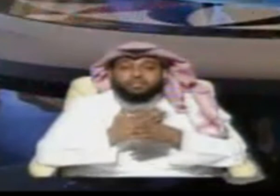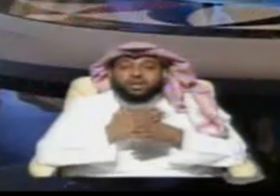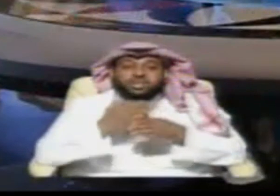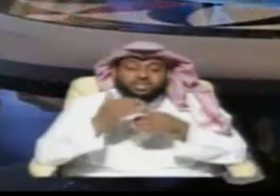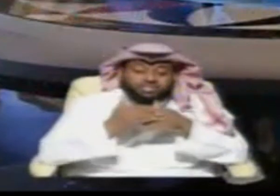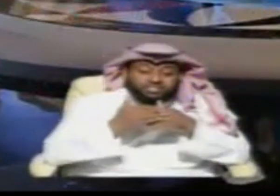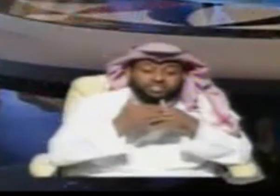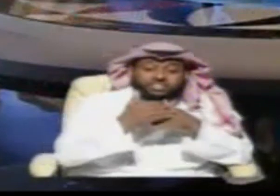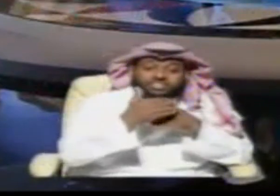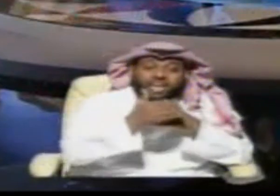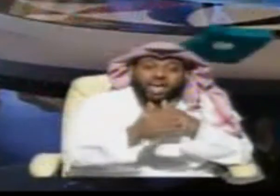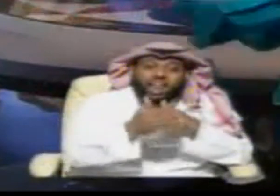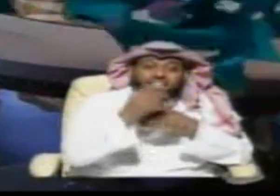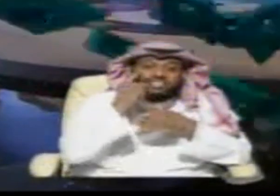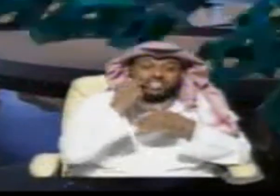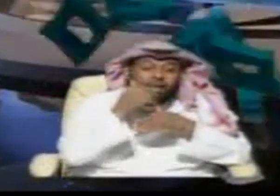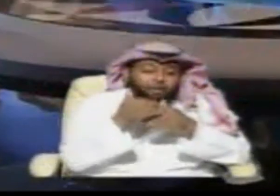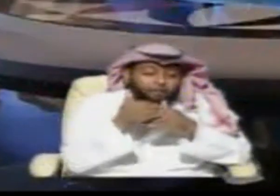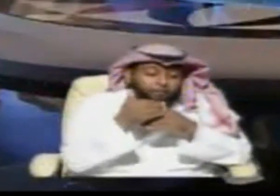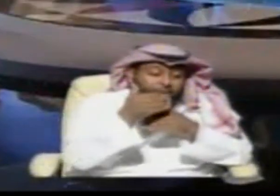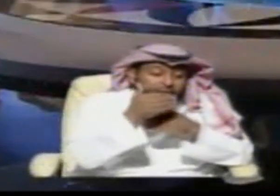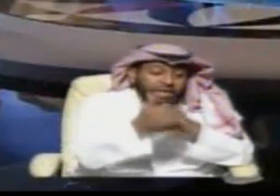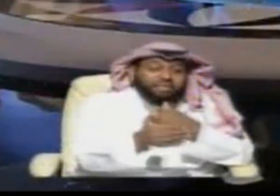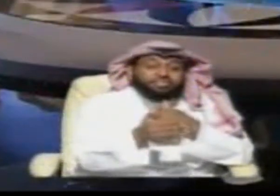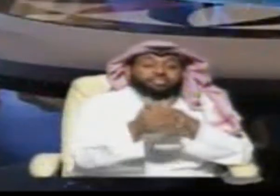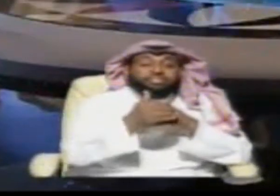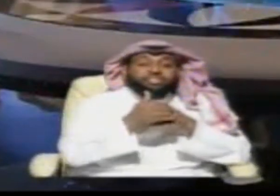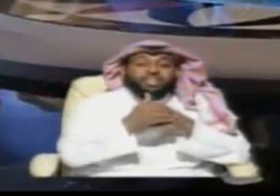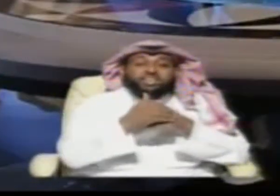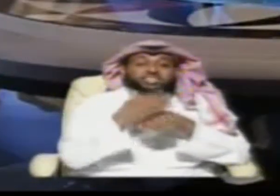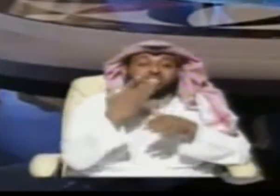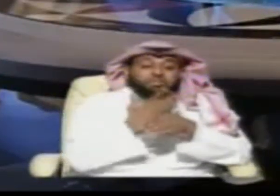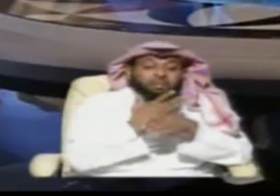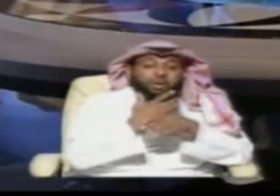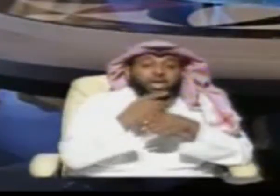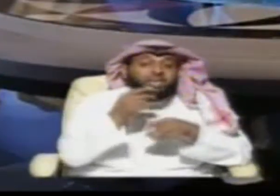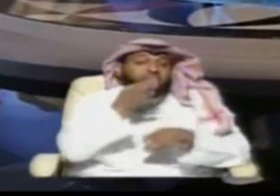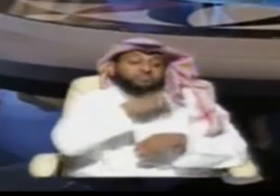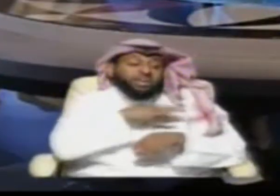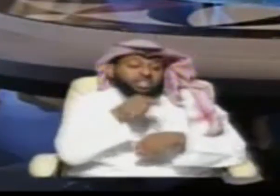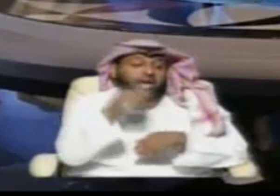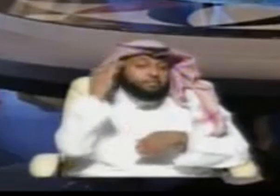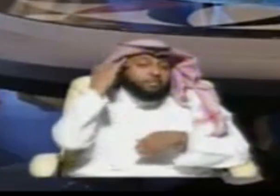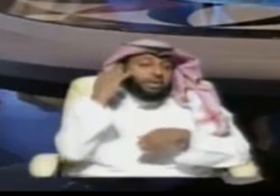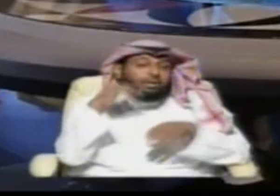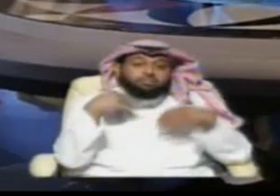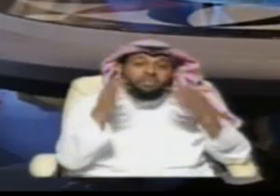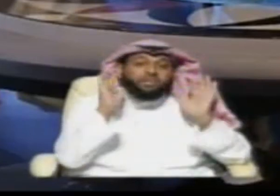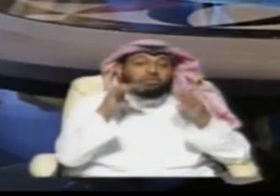الحاجة. وهذا الوجه رجحه جماعة من أهل العلم، وهو أقوى من حيث